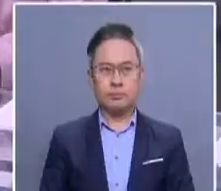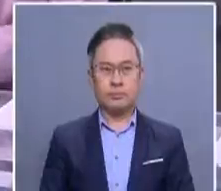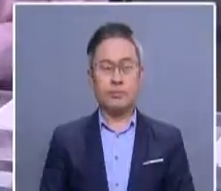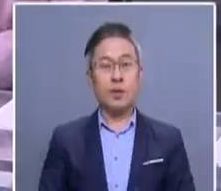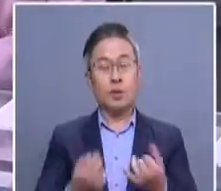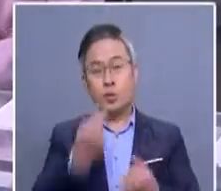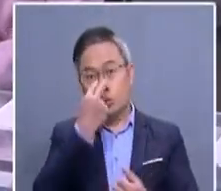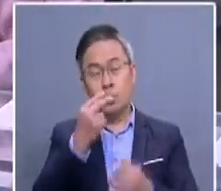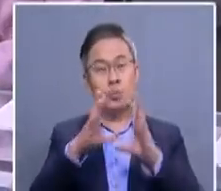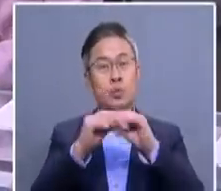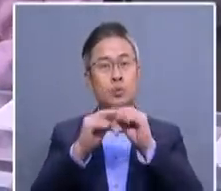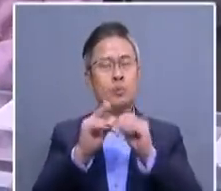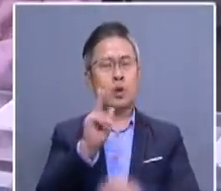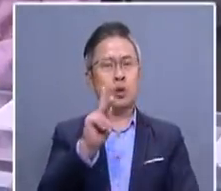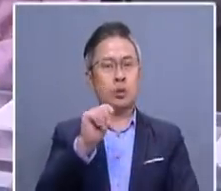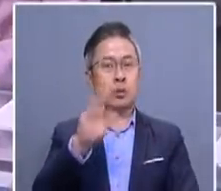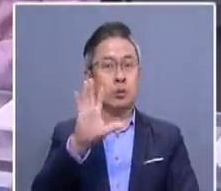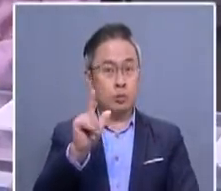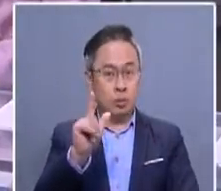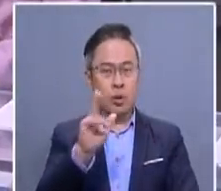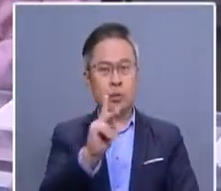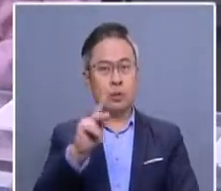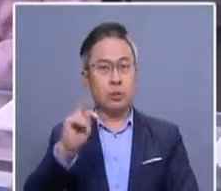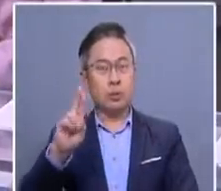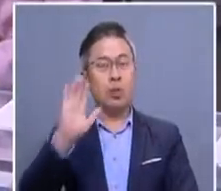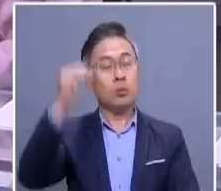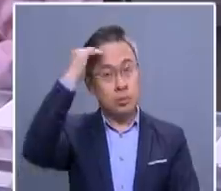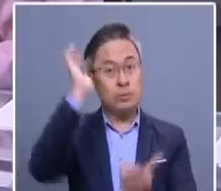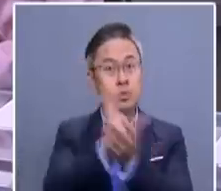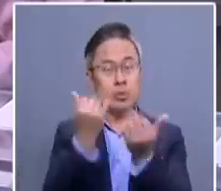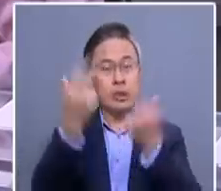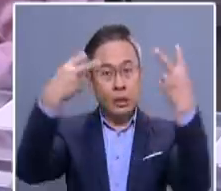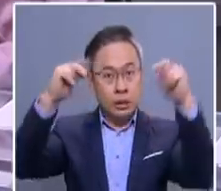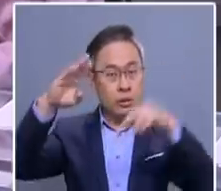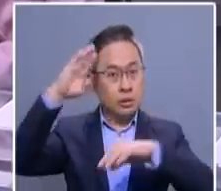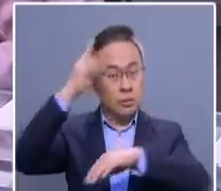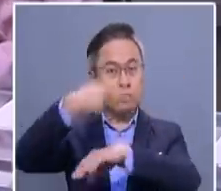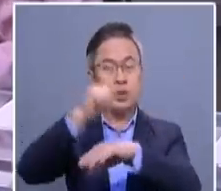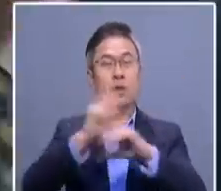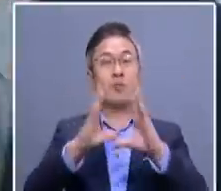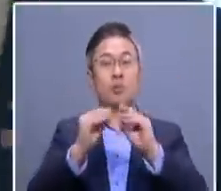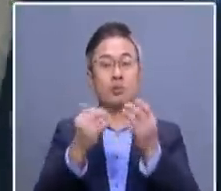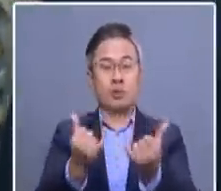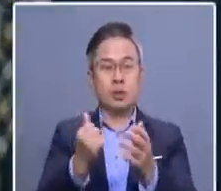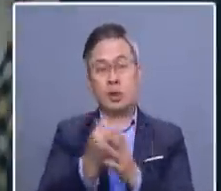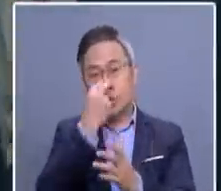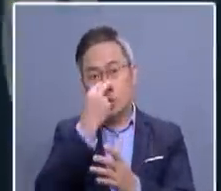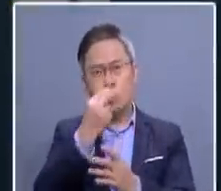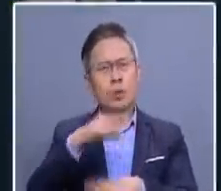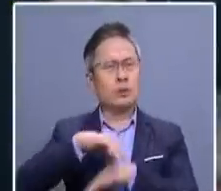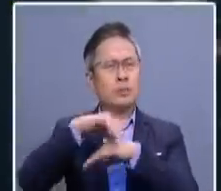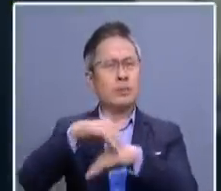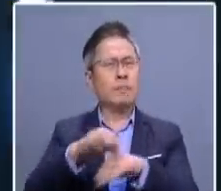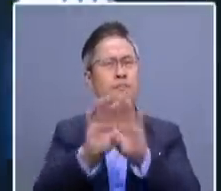วันนี้ต้องจับตาไปที่การประชุมกตช.และกตร.นะคะเพราะว่านายกรัฐมนตรีเป็นประธานทั้ง2คณะเลยค่ะไฮไลท์เขาจับตากันไปที่เรื่องของ